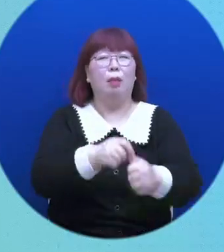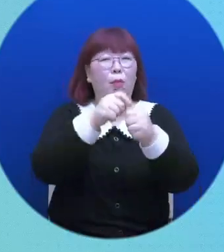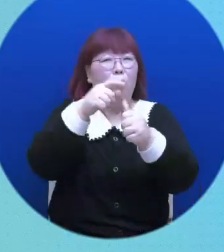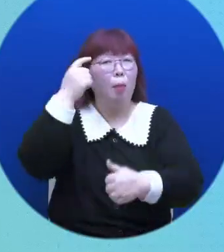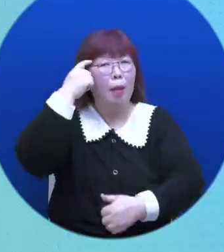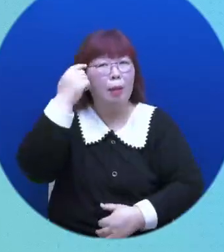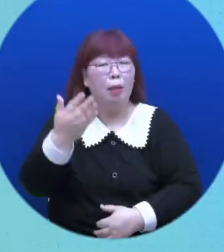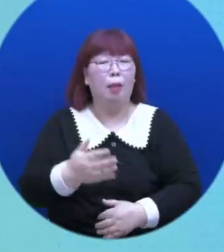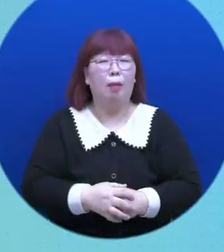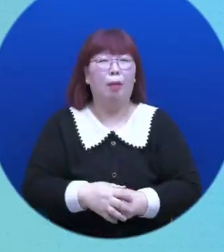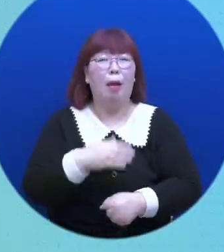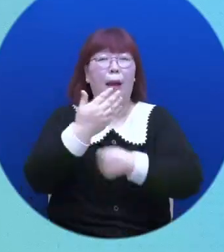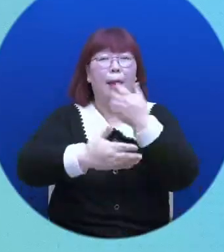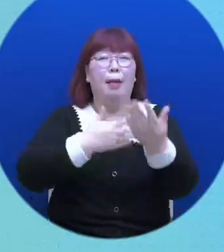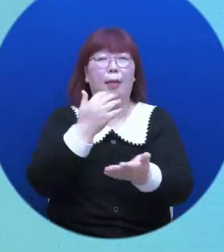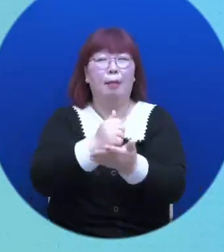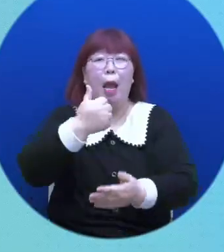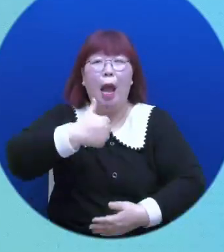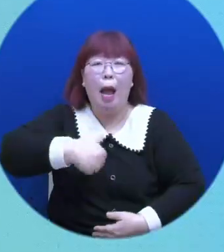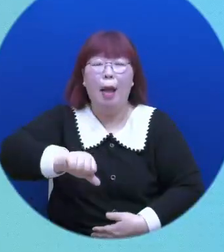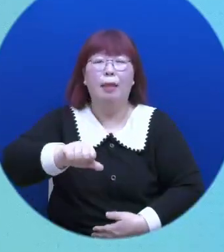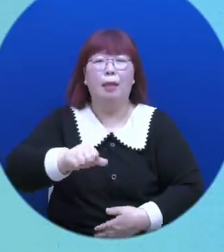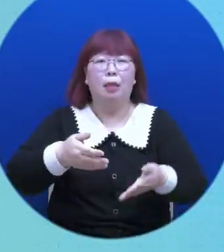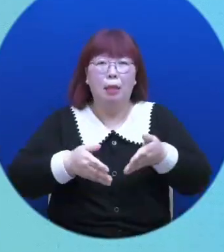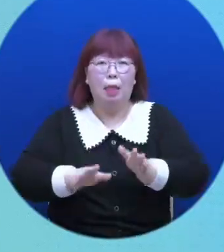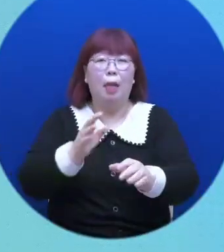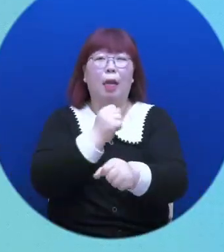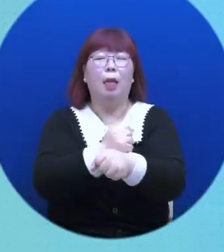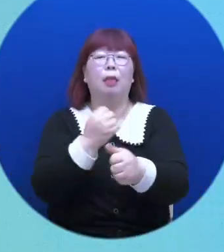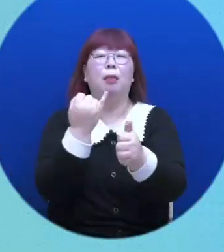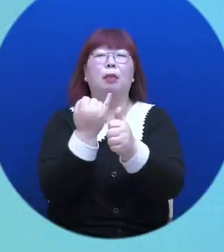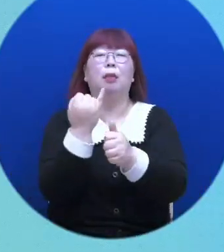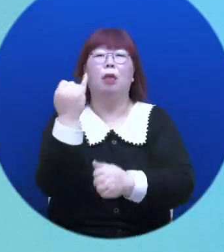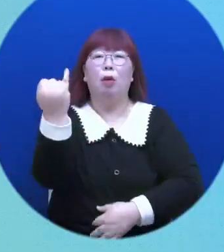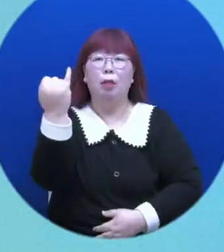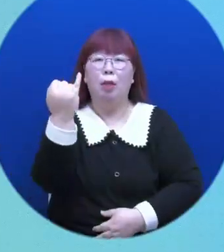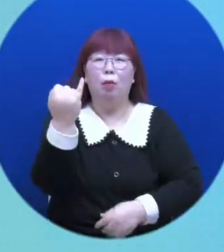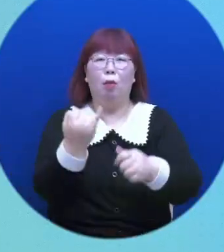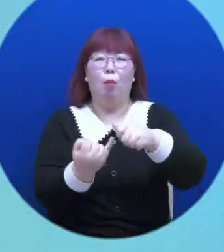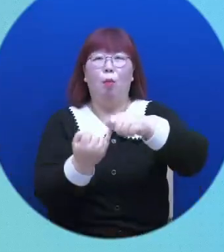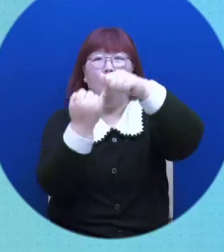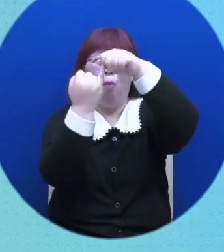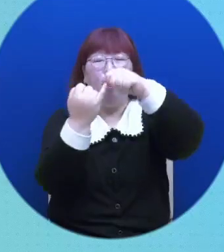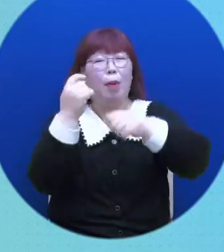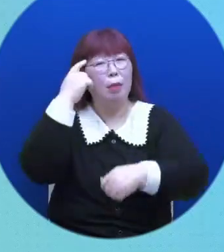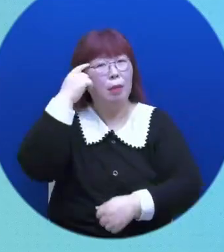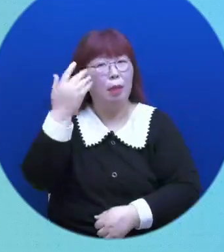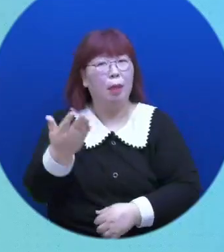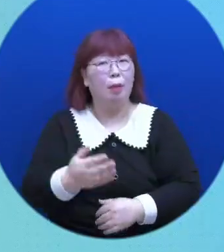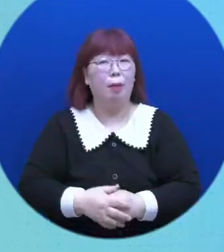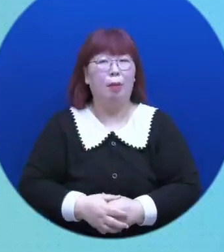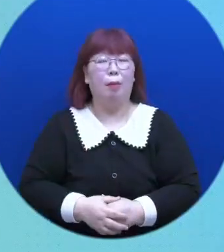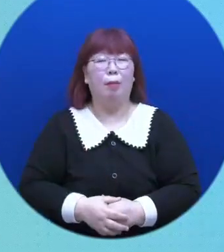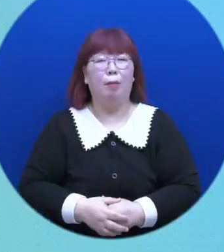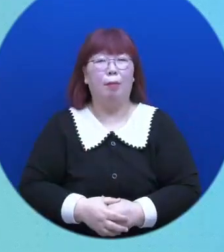하나님의 아들을 낳게 하는 여인으로 캐스팅한 걸까?